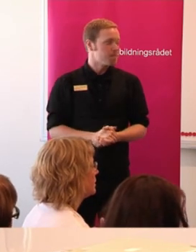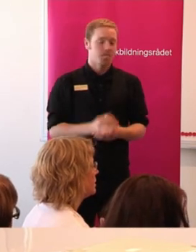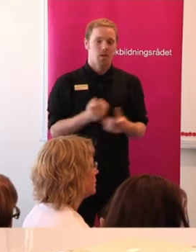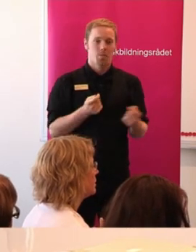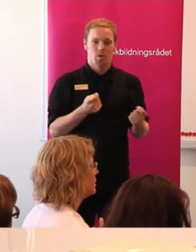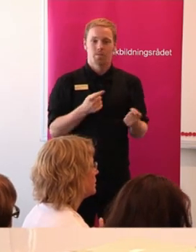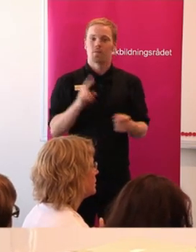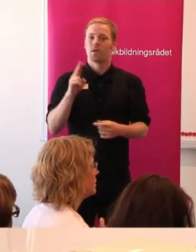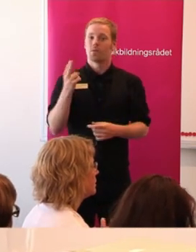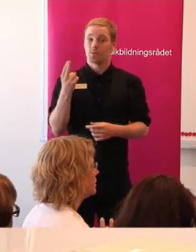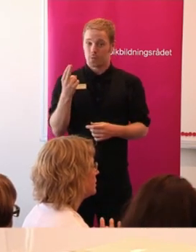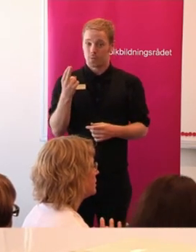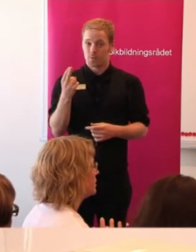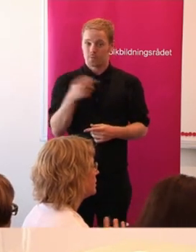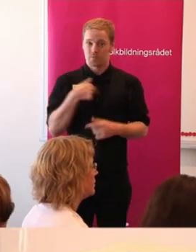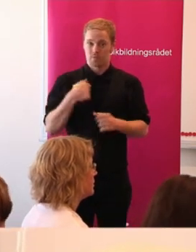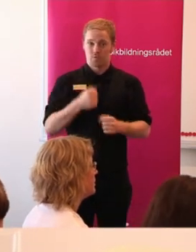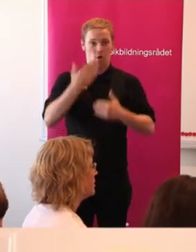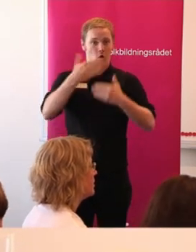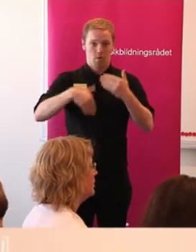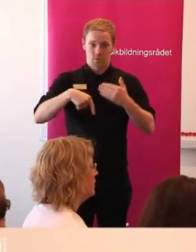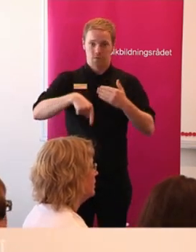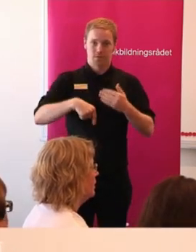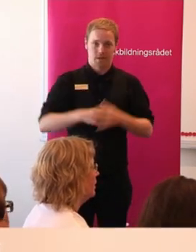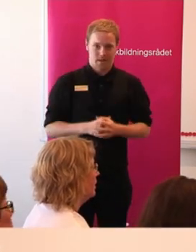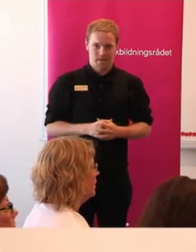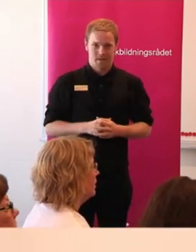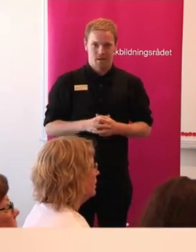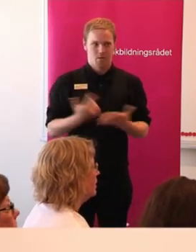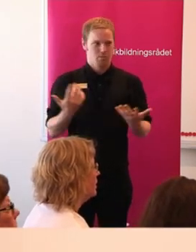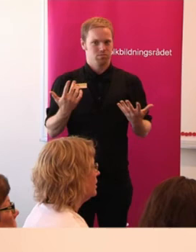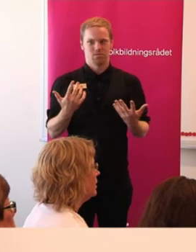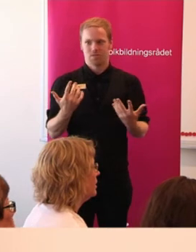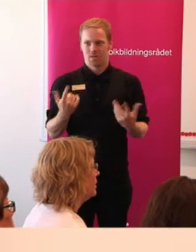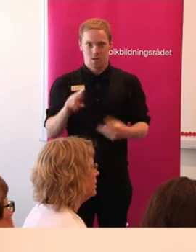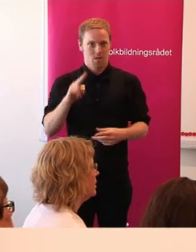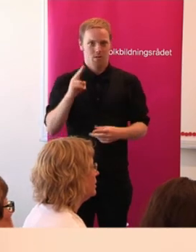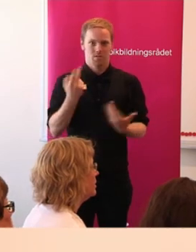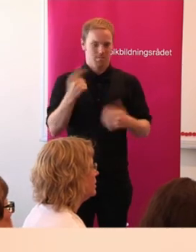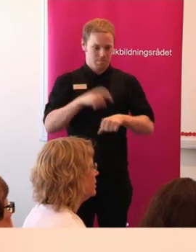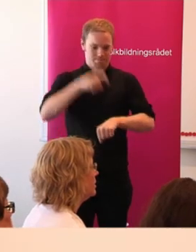Nu mina vänner, är det dags att runda av. Det är bara inte klokt att vi måste skiljas